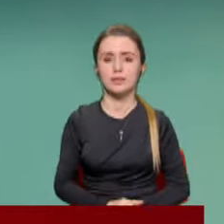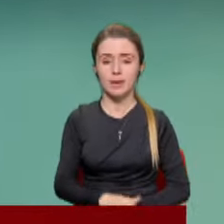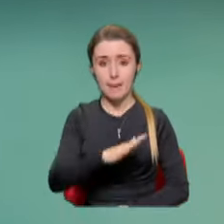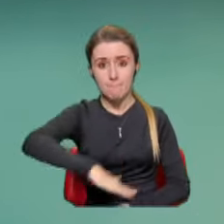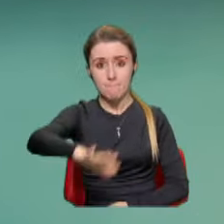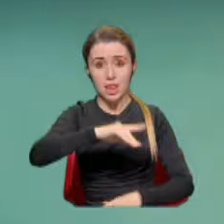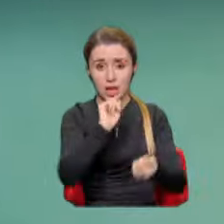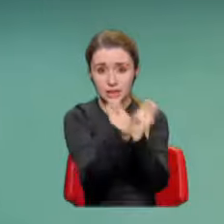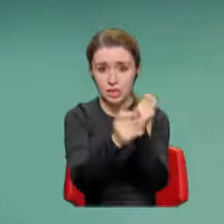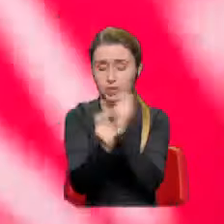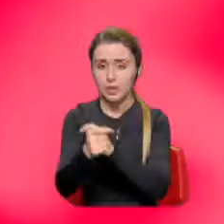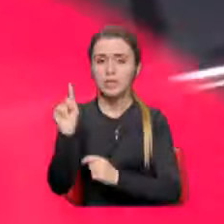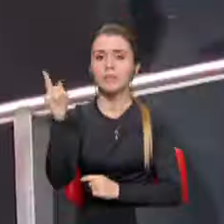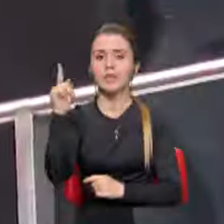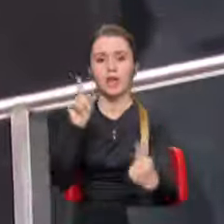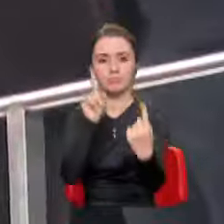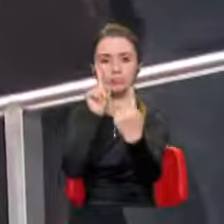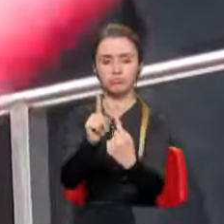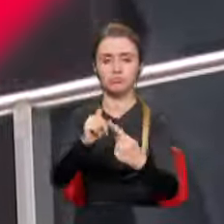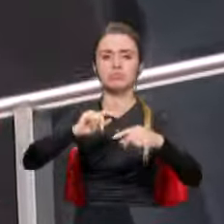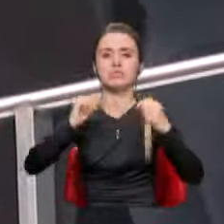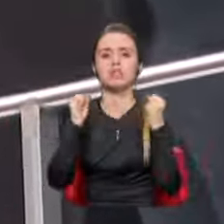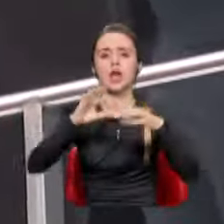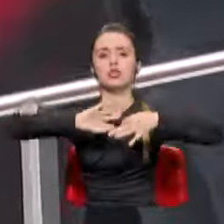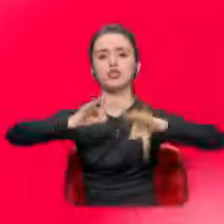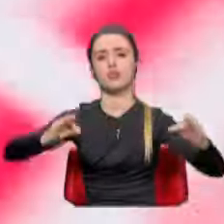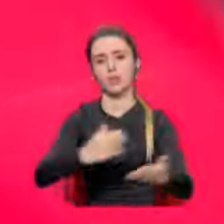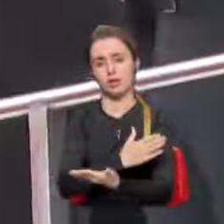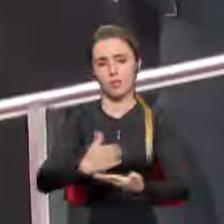Meydanlar değişiyor, liderler karşılıklı sert söylemlerle sandığa gidiyor.